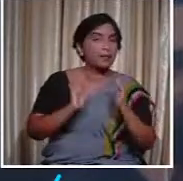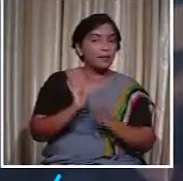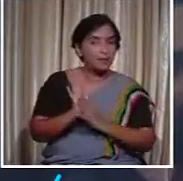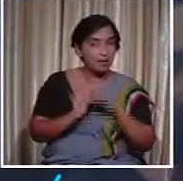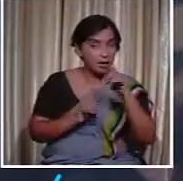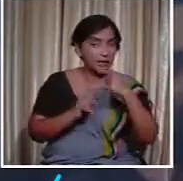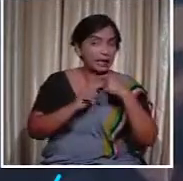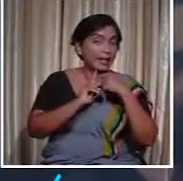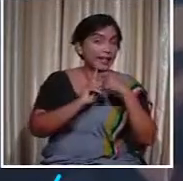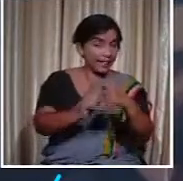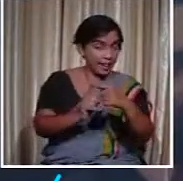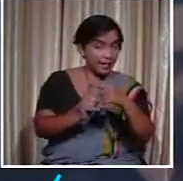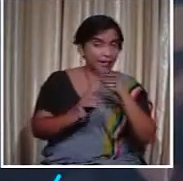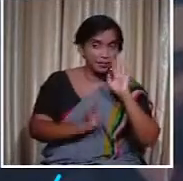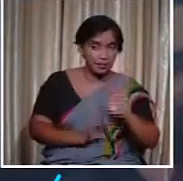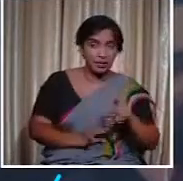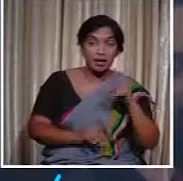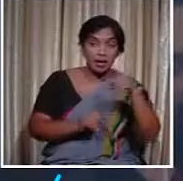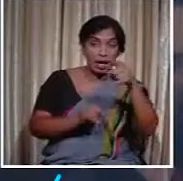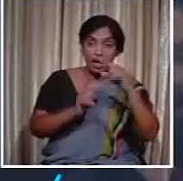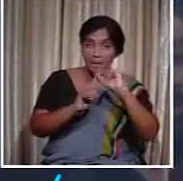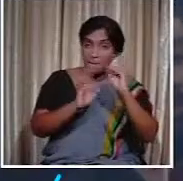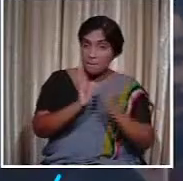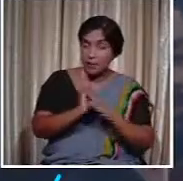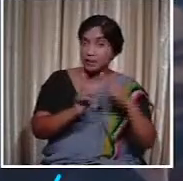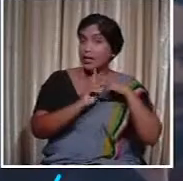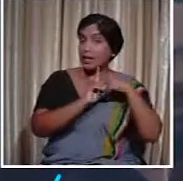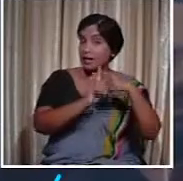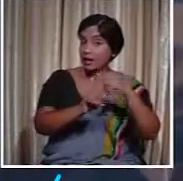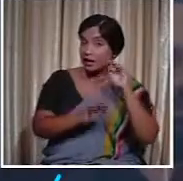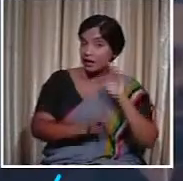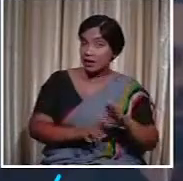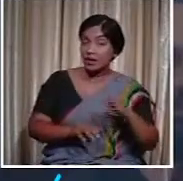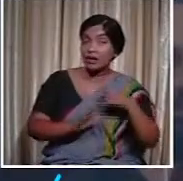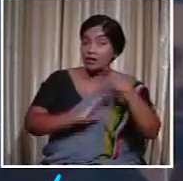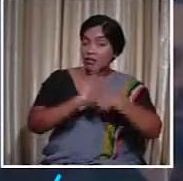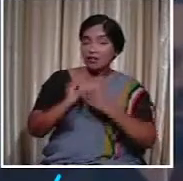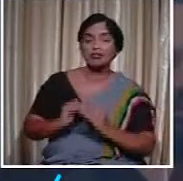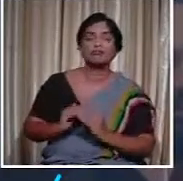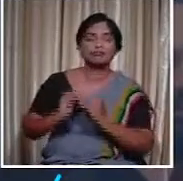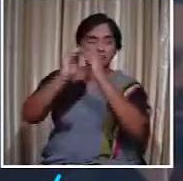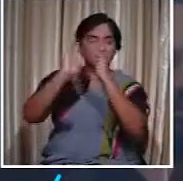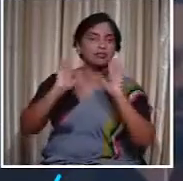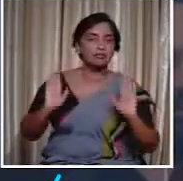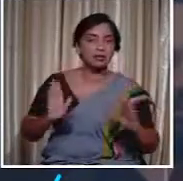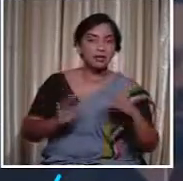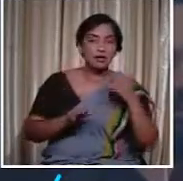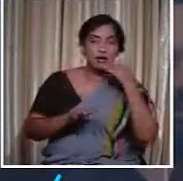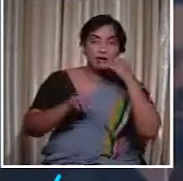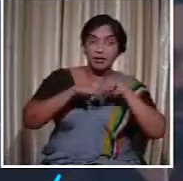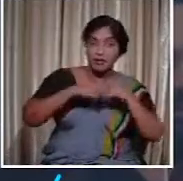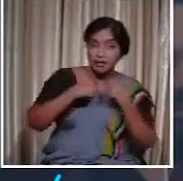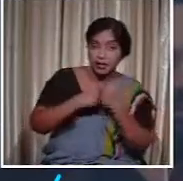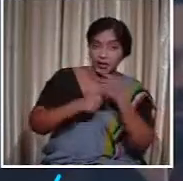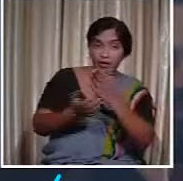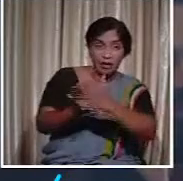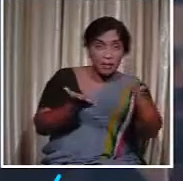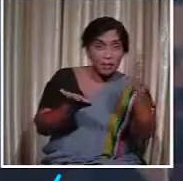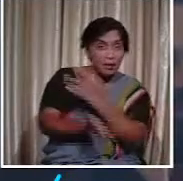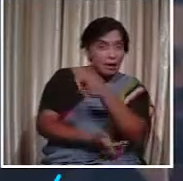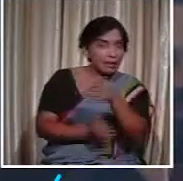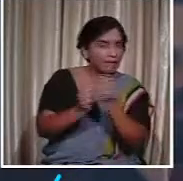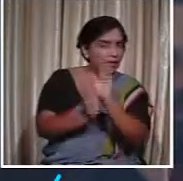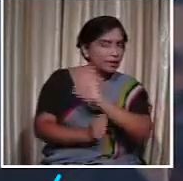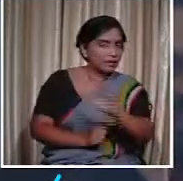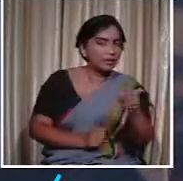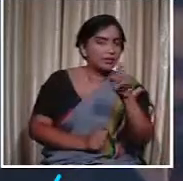අගමැතිතුමාගේ ඉලක්කය විය යුත්තේ අගමැතිතුමාගේ ඉලක්කය විය යුත්තේ රට ගොඩ දැමීම විනා සමගි ජන බලවේගය දෙකට කැඩීම නොවේ කියන